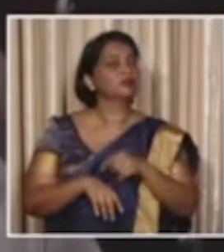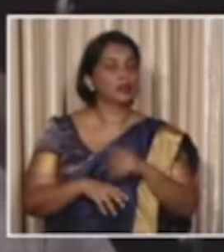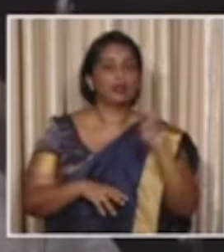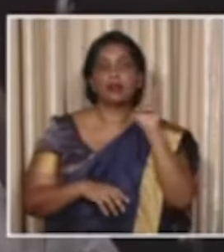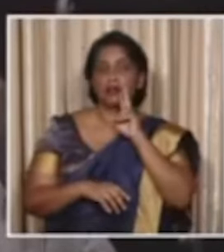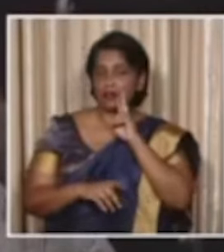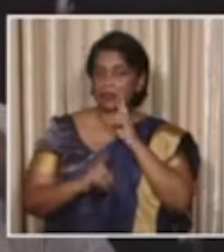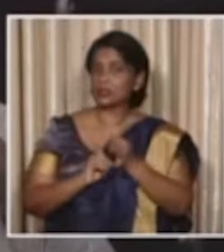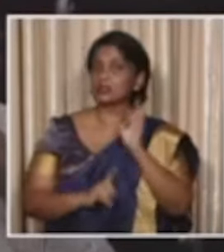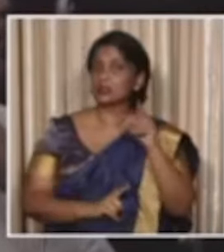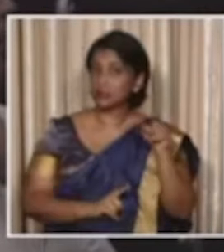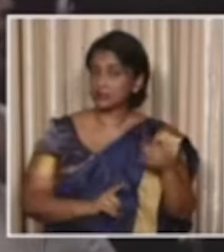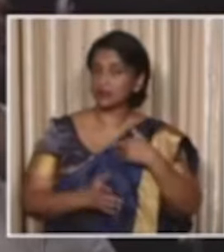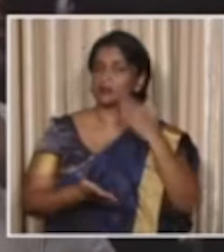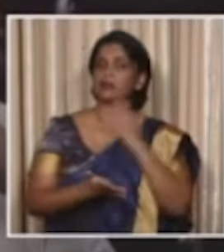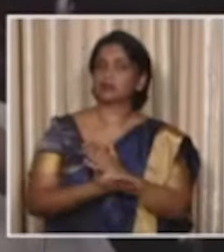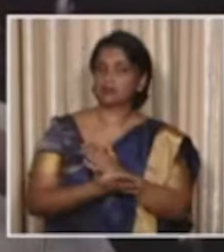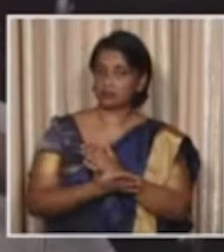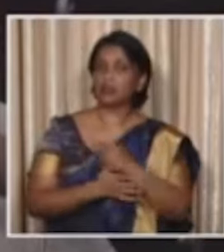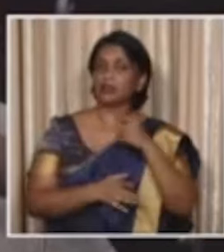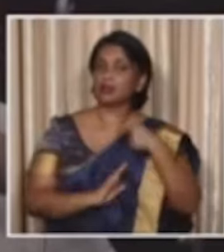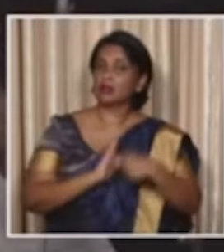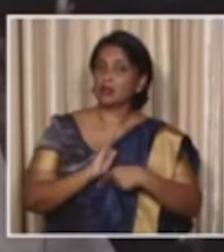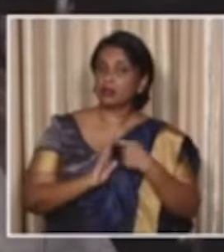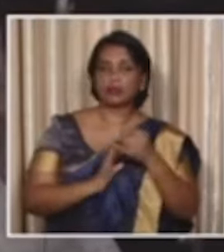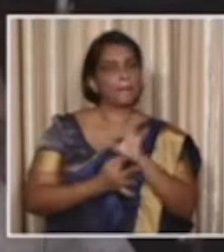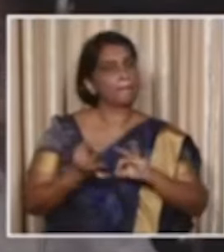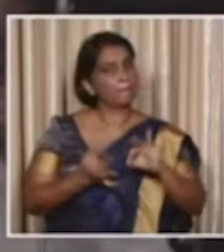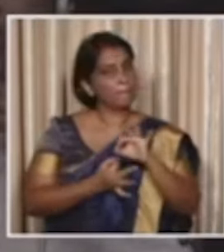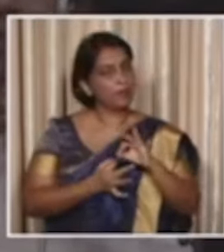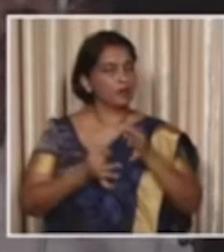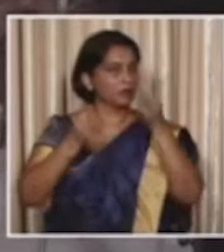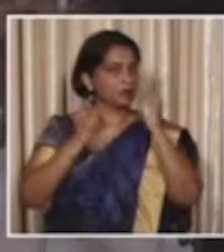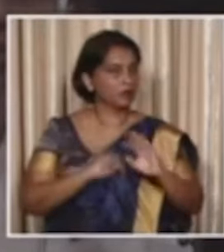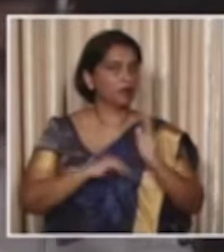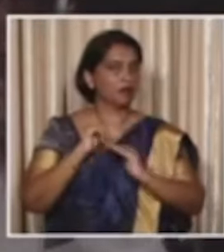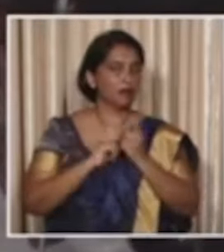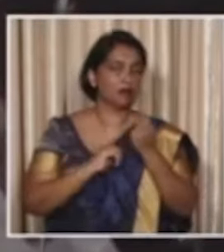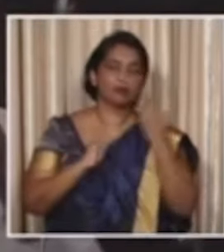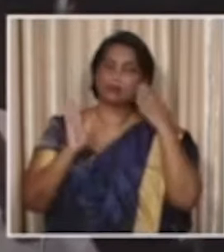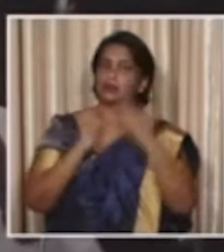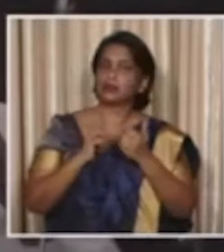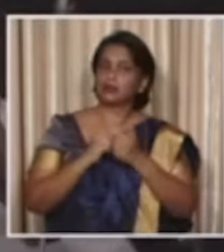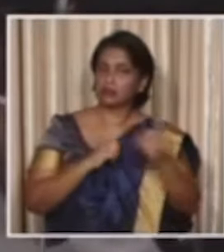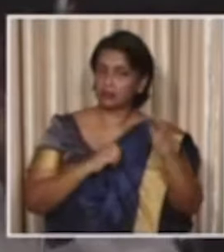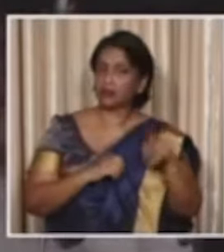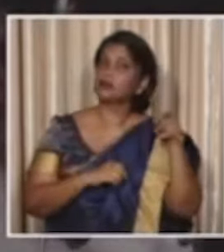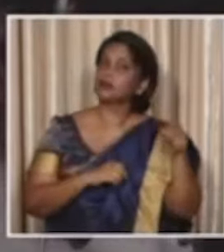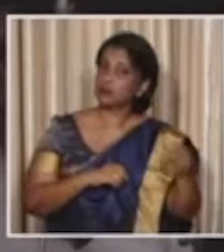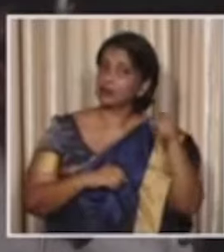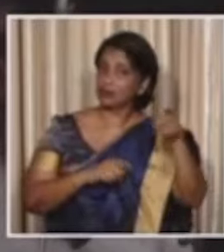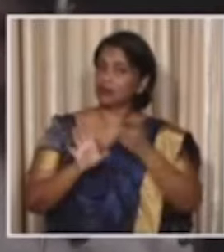රනිල් වික්‍රමසිංහ ජනාධිපතිතුමා නතර කරලා මේ රටේ ප්‍රජාතන්ත්‍රවාදය සහ නිවැරදි ආර්ථික දැක්මක් වෙත ගමන් කරා. එතන